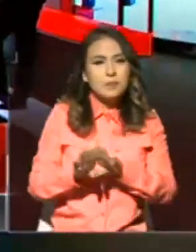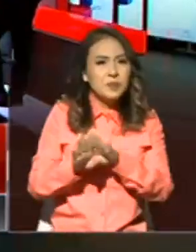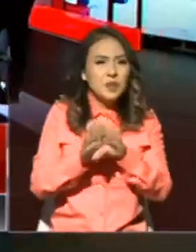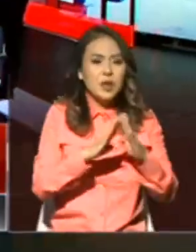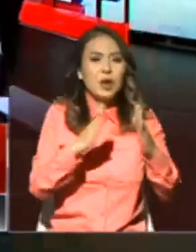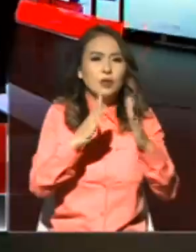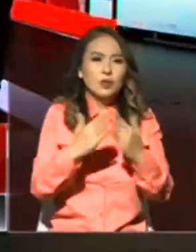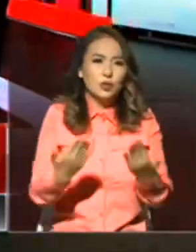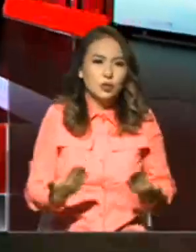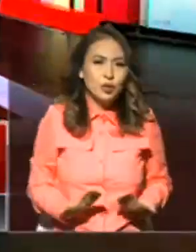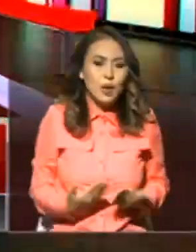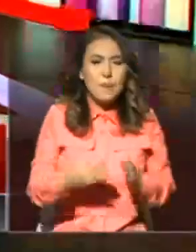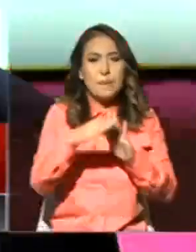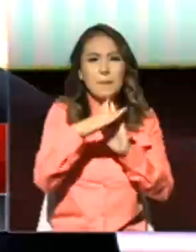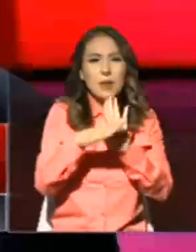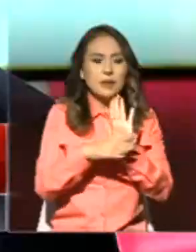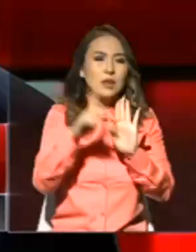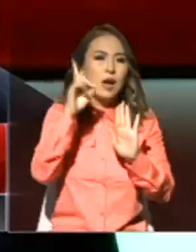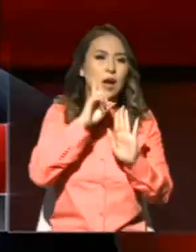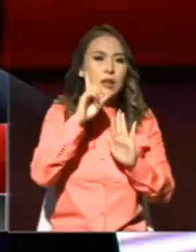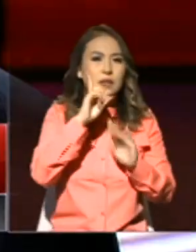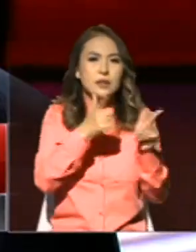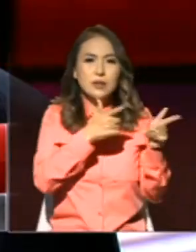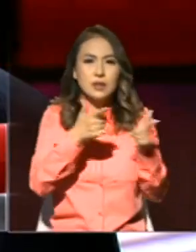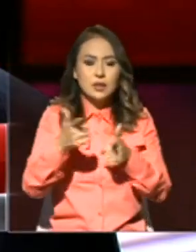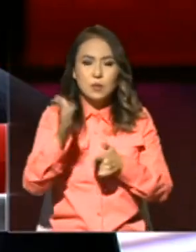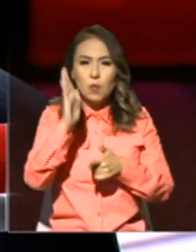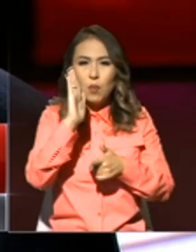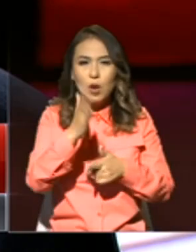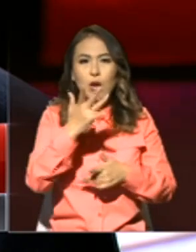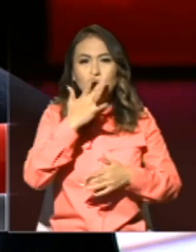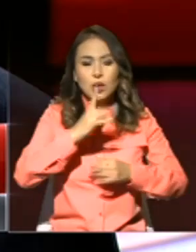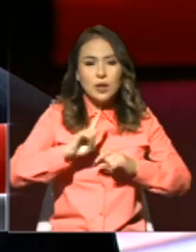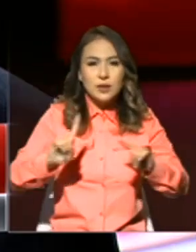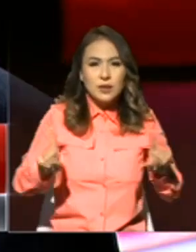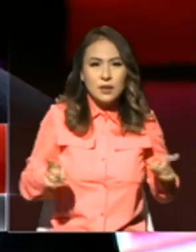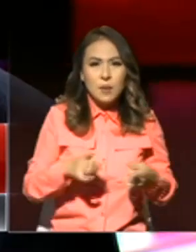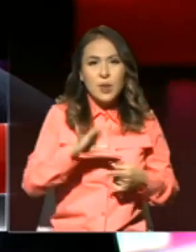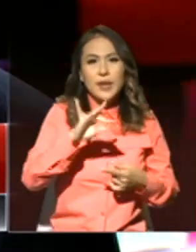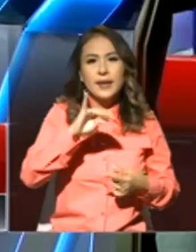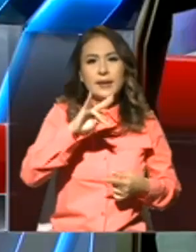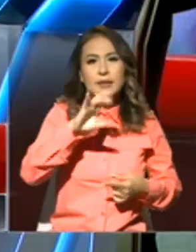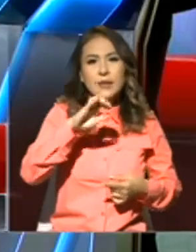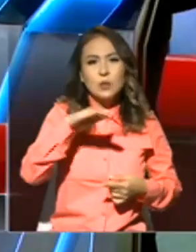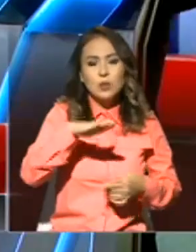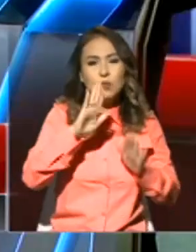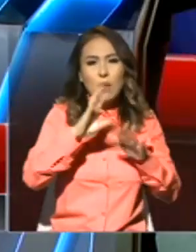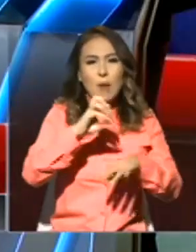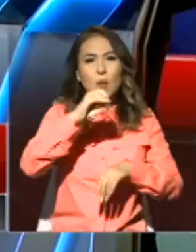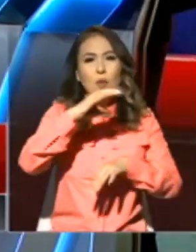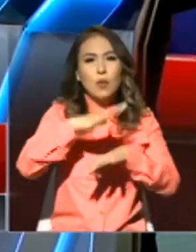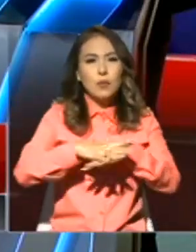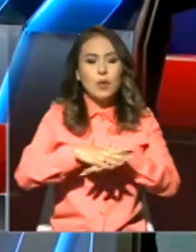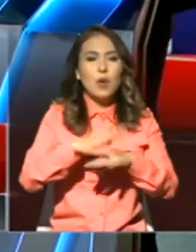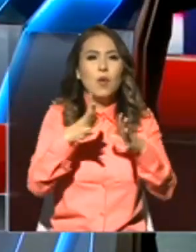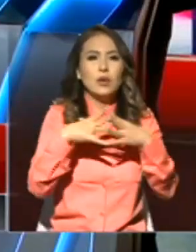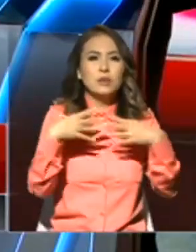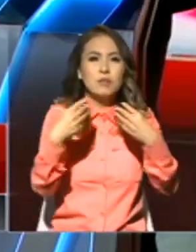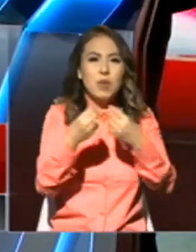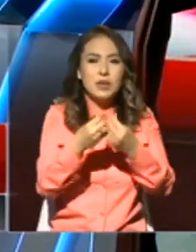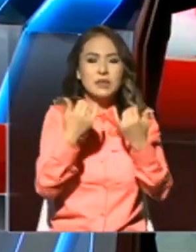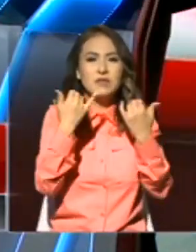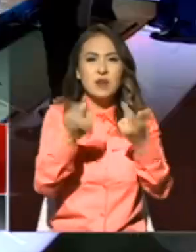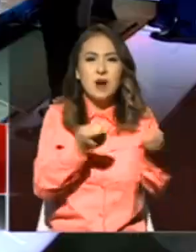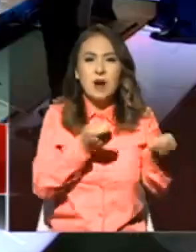тұрғын үй бағдарламасы әзірленетін болады. Ұлттық даму институтына айналатын Отбасы банкі оның